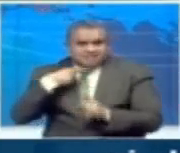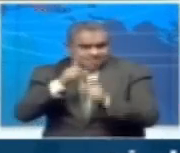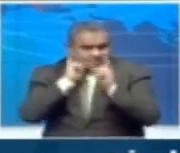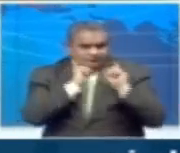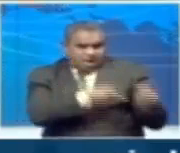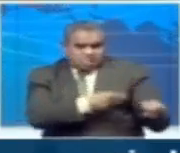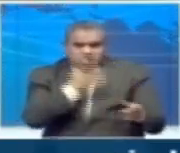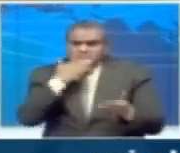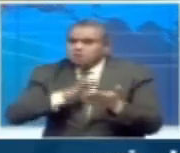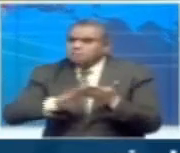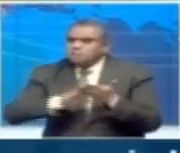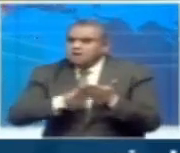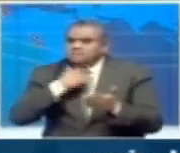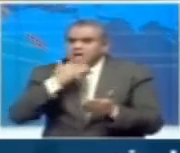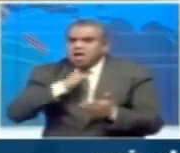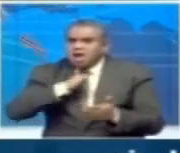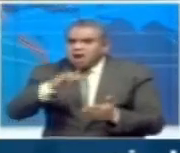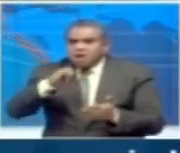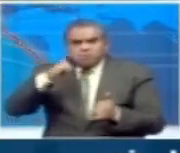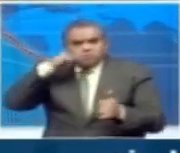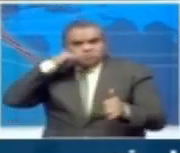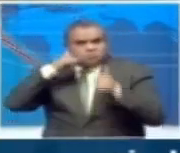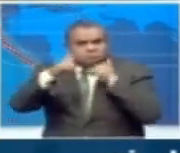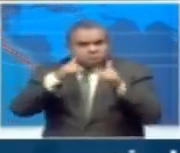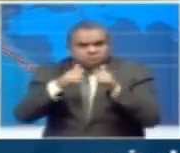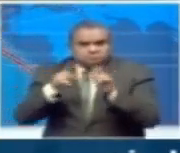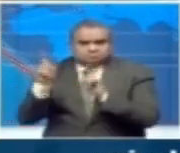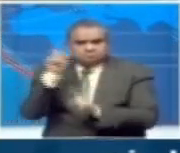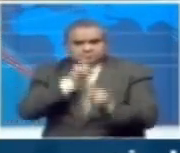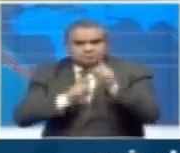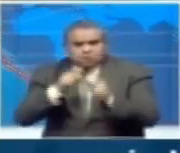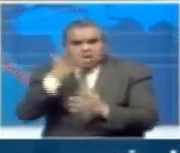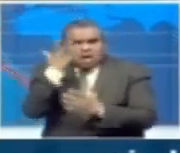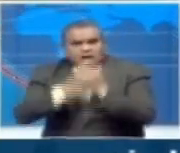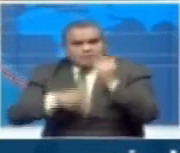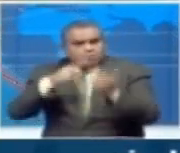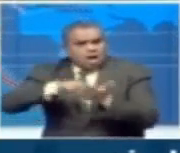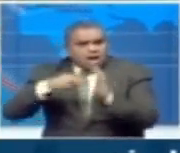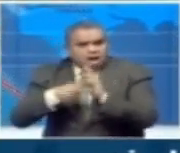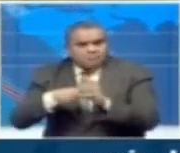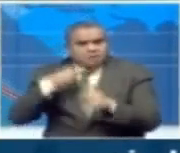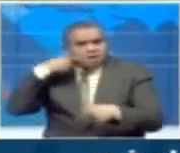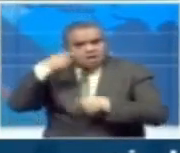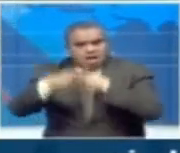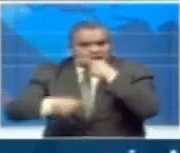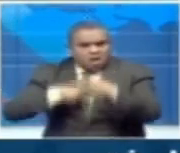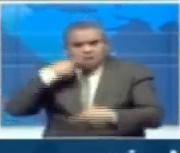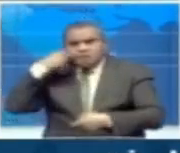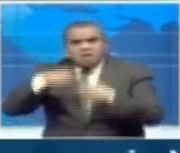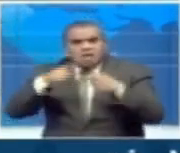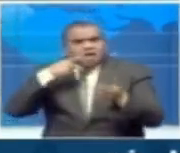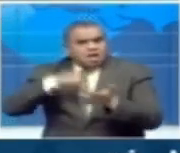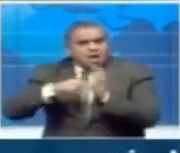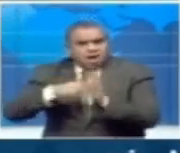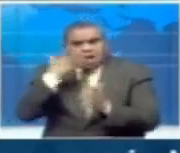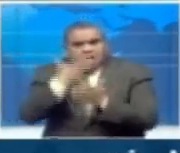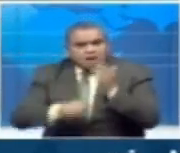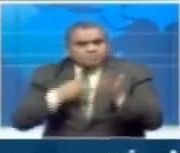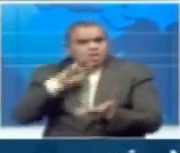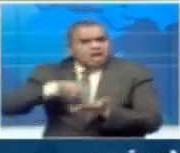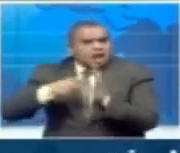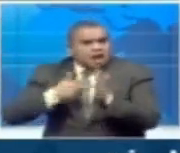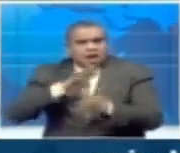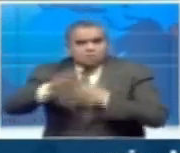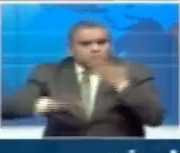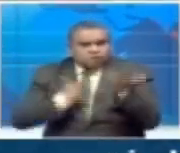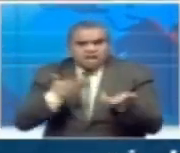حاجة، ودايما مكرمين الاولاد ودايما بيبعتوا لهم وكده، ودايما الاتصالات الاولاد عاملين ايه، في اي خدمه في اي مساعده